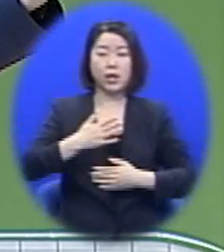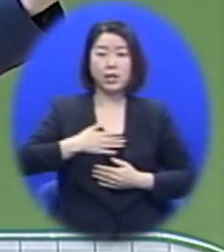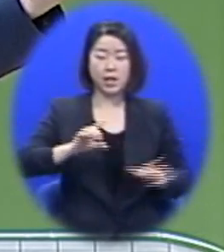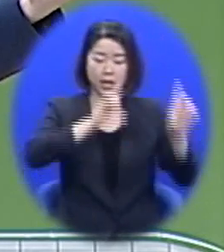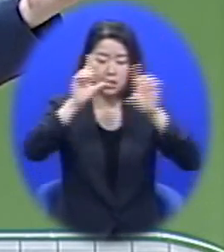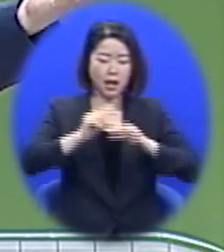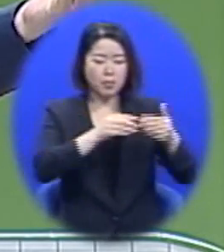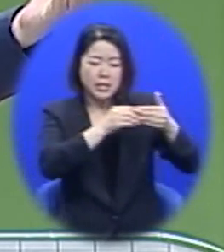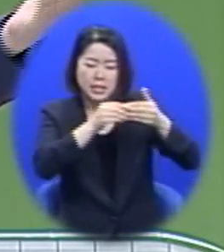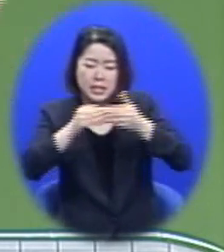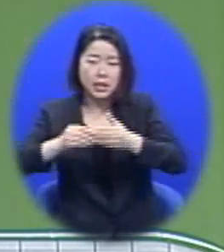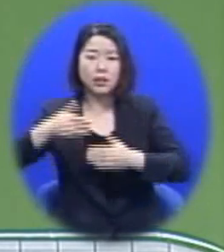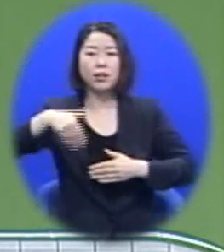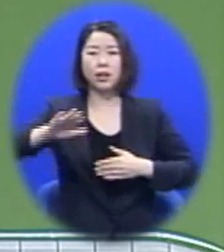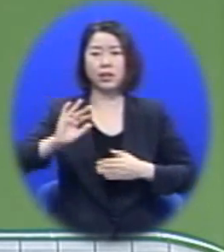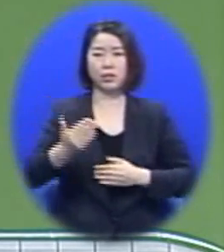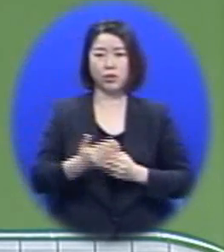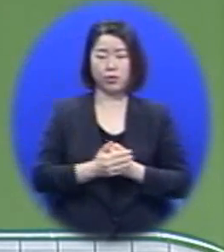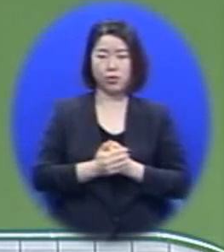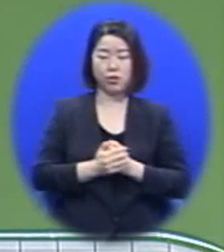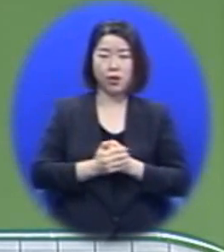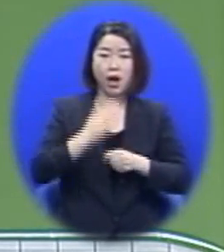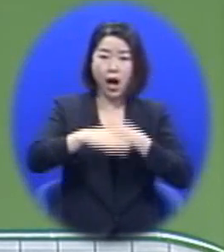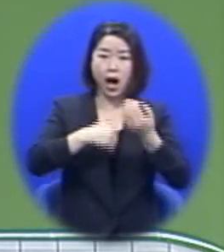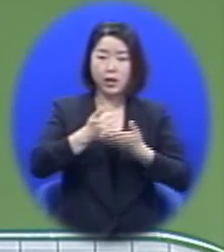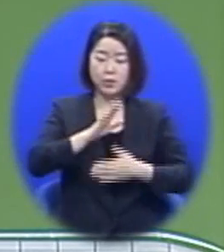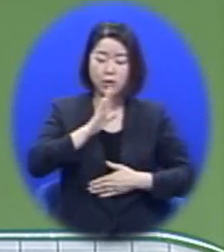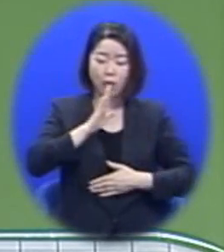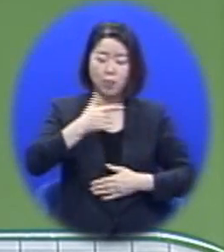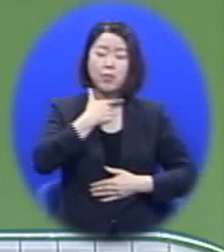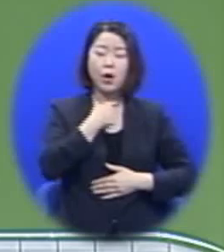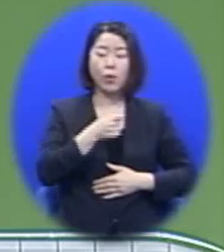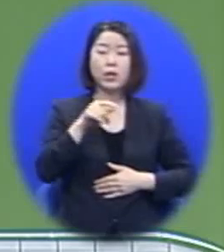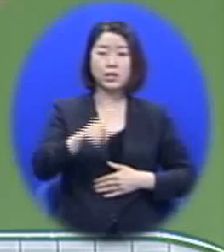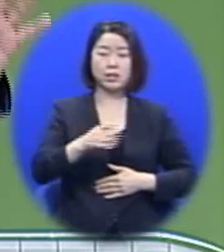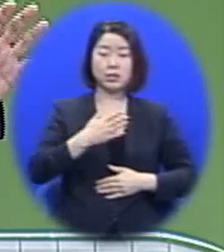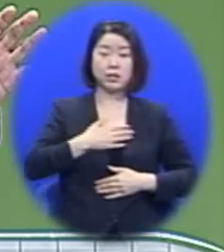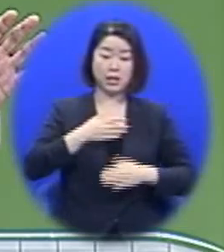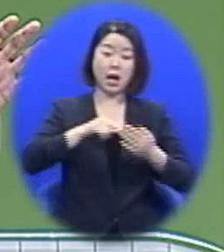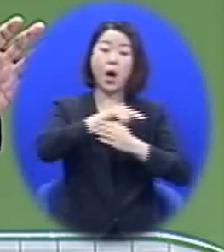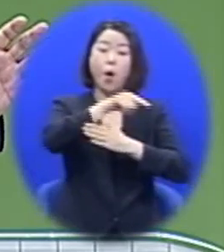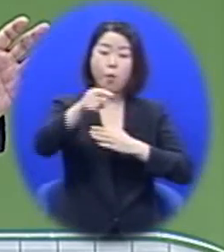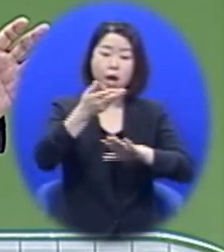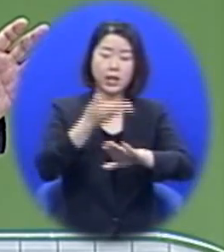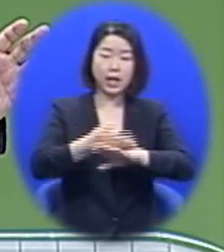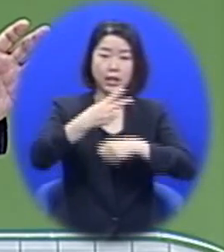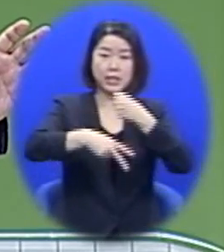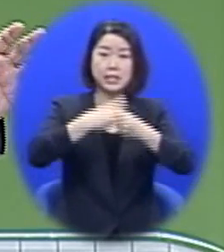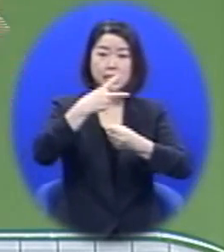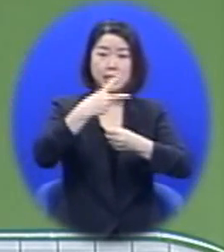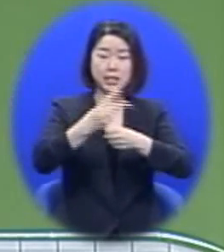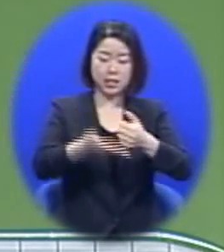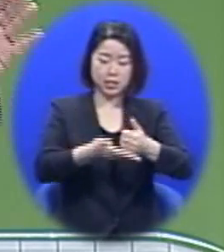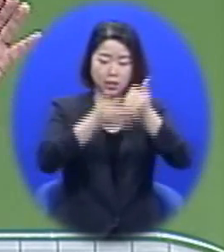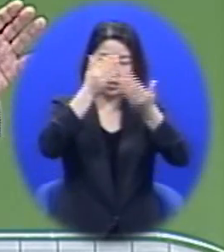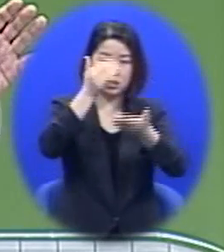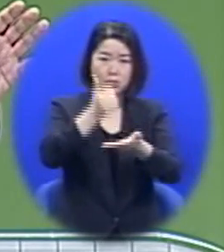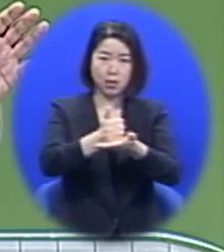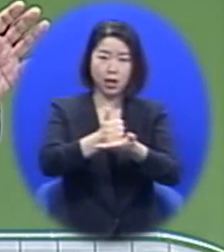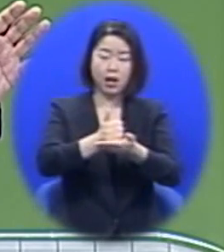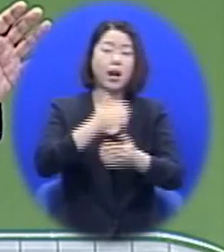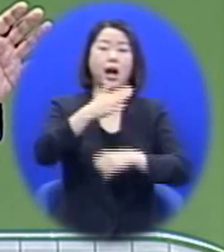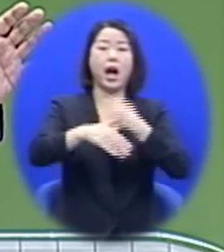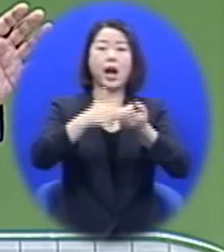가셔야 됩니다. 하나님께서 정말 원하셨던 것은 나 외에 다른 신을 섬기지 마라. 하나님만